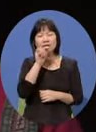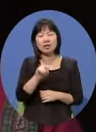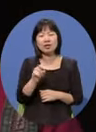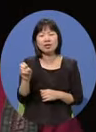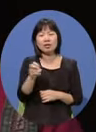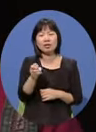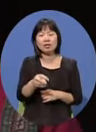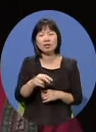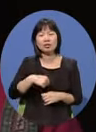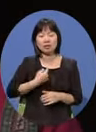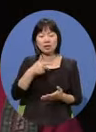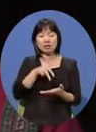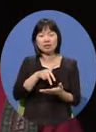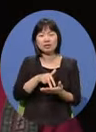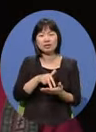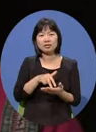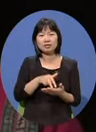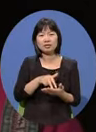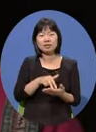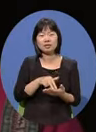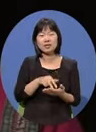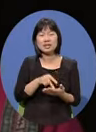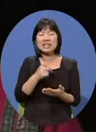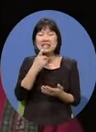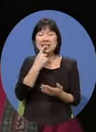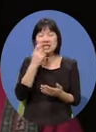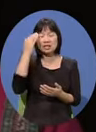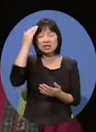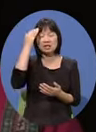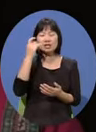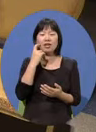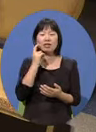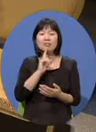자꾸만 전 나름대로 그런 식으로 하얀 거짓말이었던 거예요.